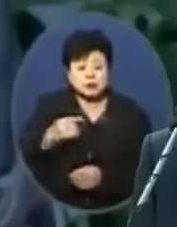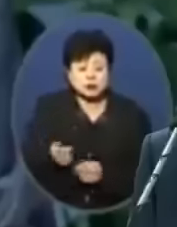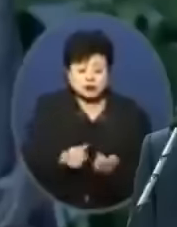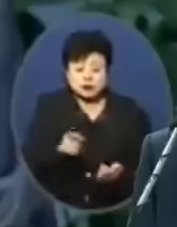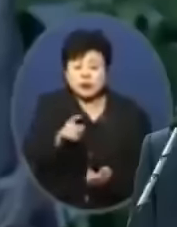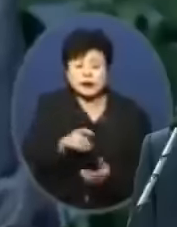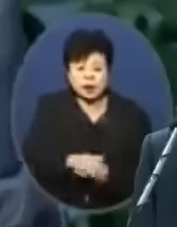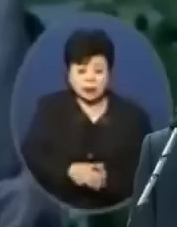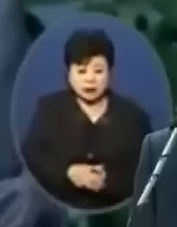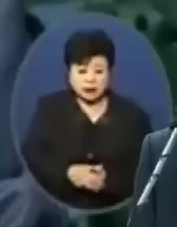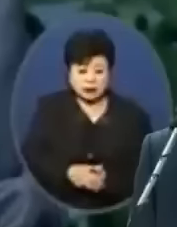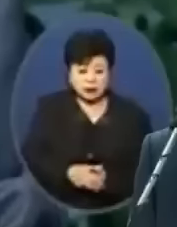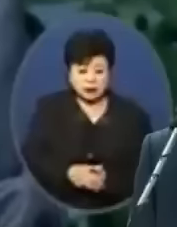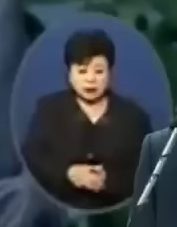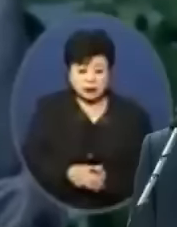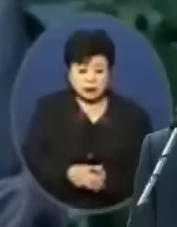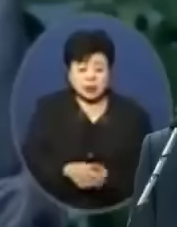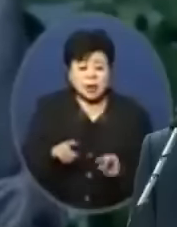있냐?